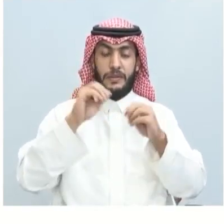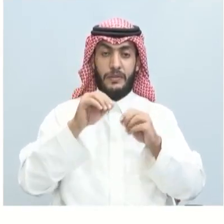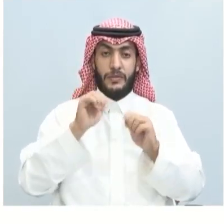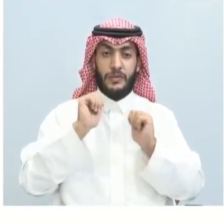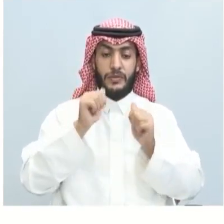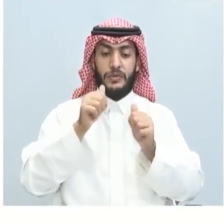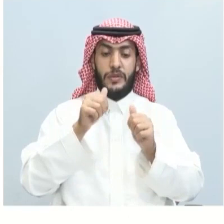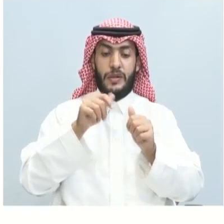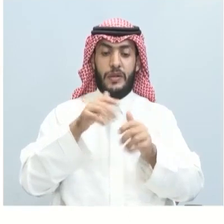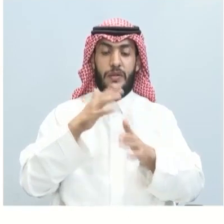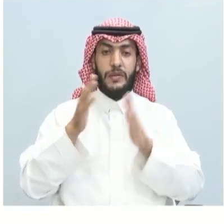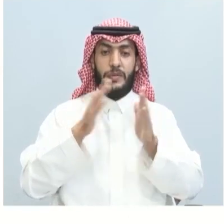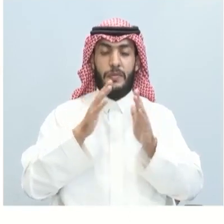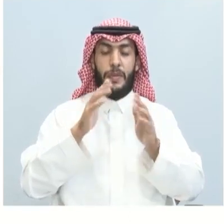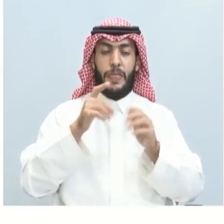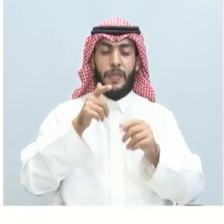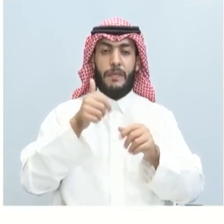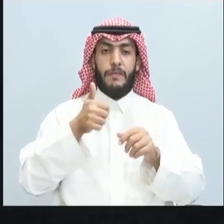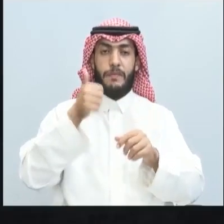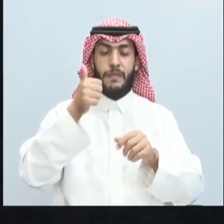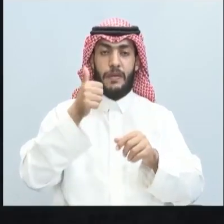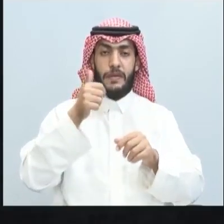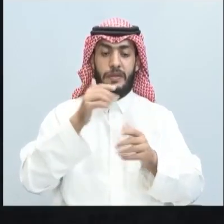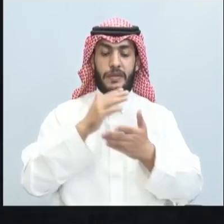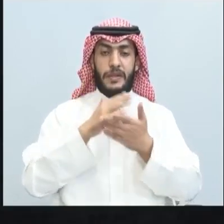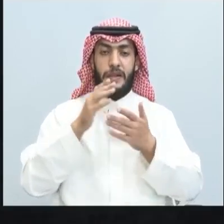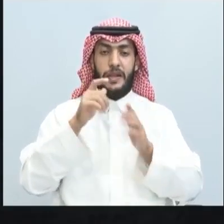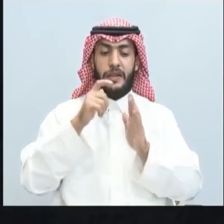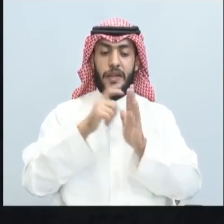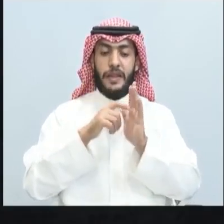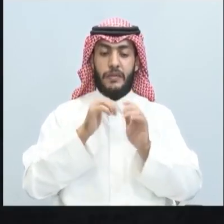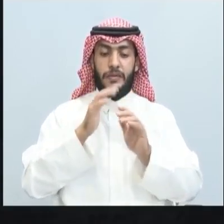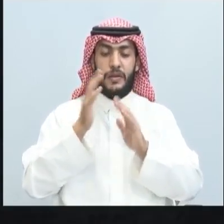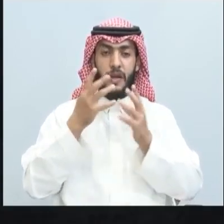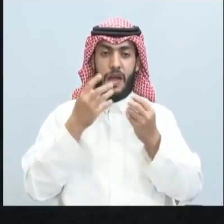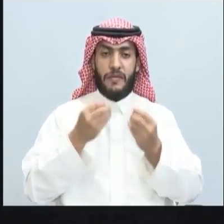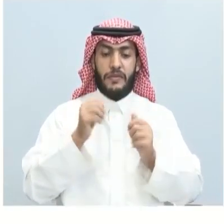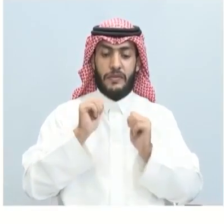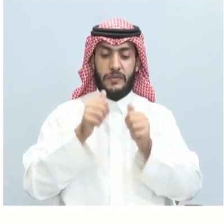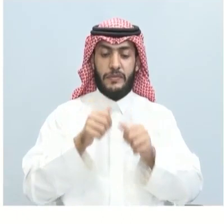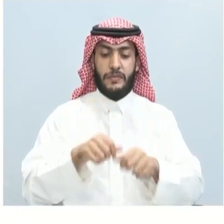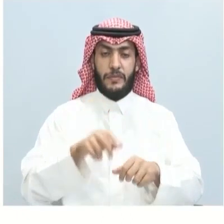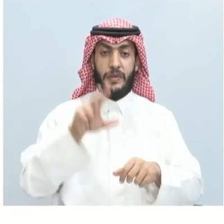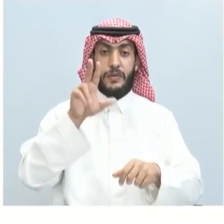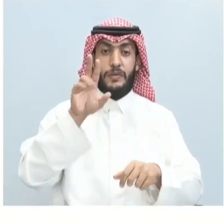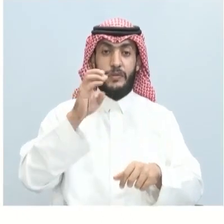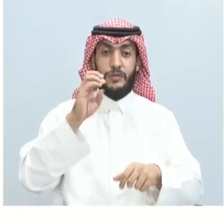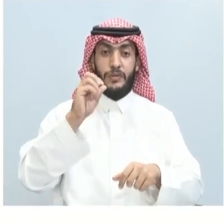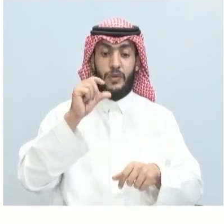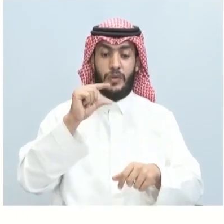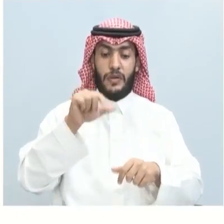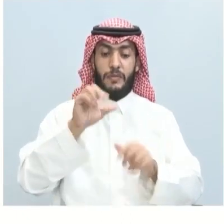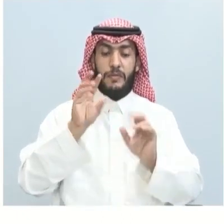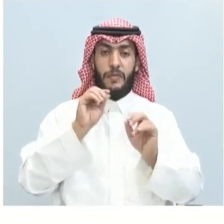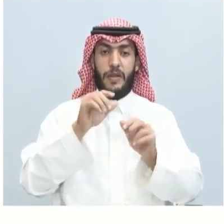جهد على النظام في حاله اتزان فان ذلك يؤدي الى ازاحه النظام في اتجاه يخفف اثر هذا الجهد والجهد المقصود فيه